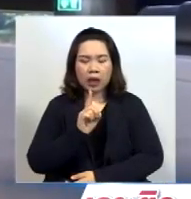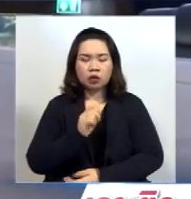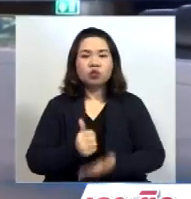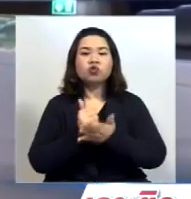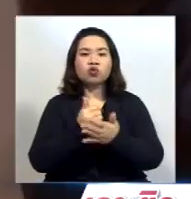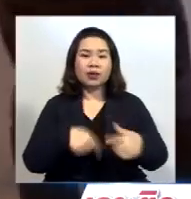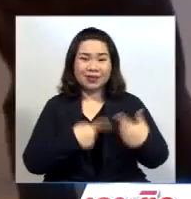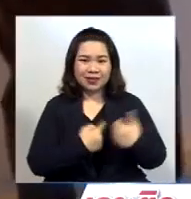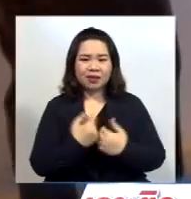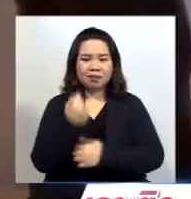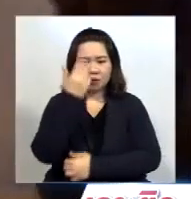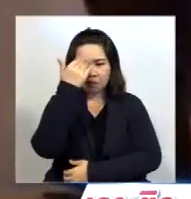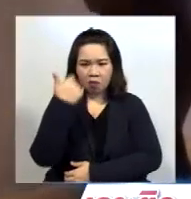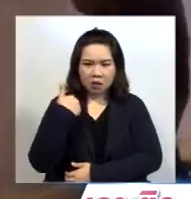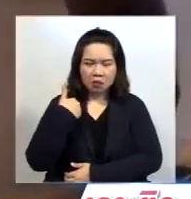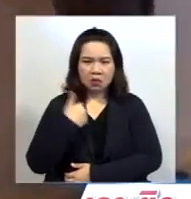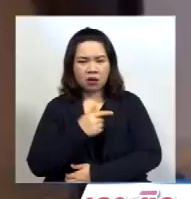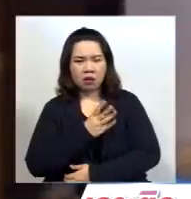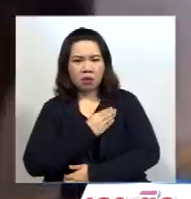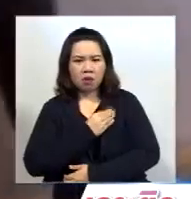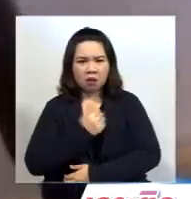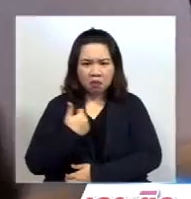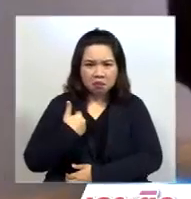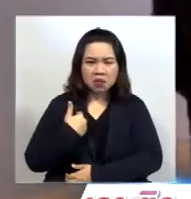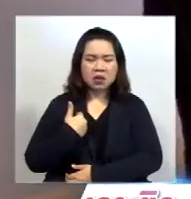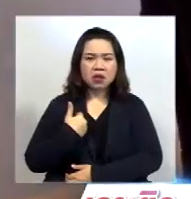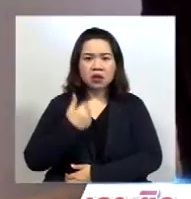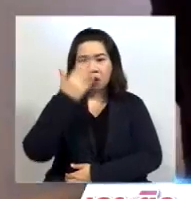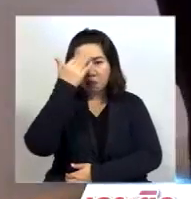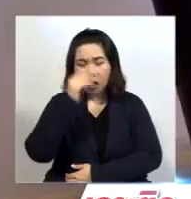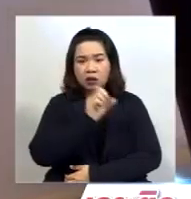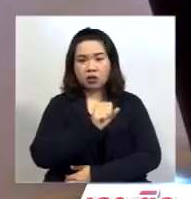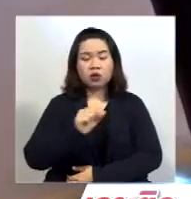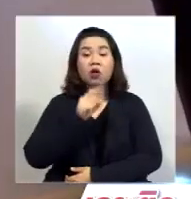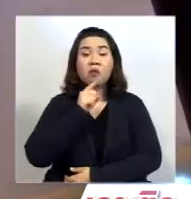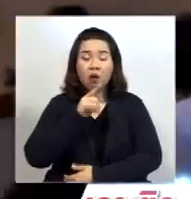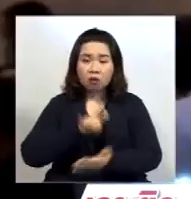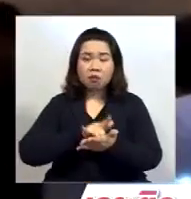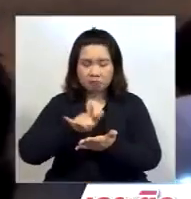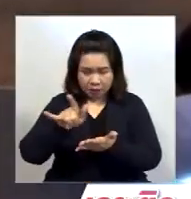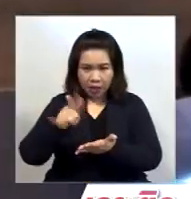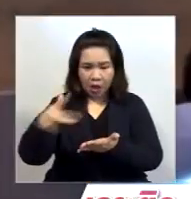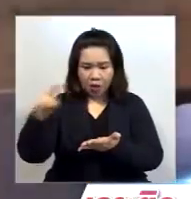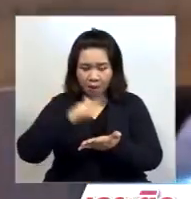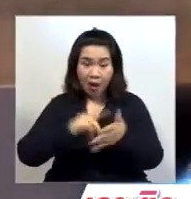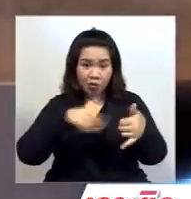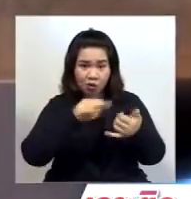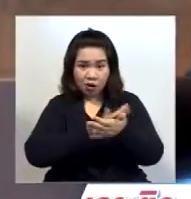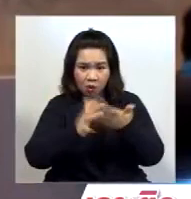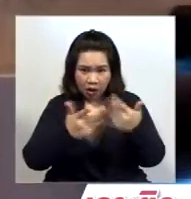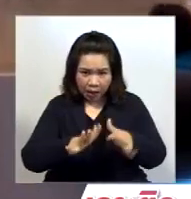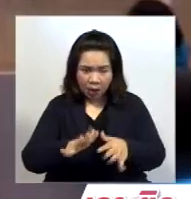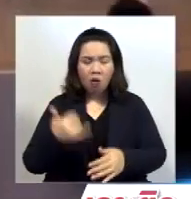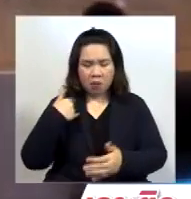ความมั่นใจนะคะเพราะว่าหลายคนก็อาจแสดงความกังวลใจถึงแม้ว่าทางตัวส.ส.เองจะเดินทางไปตรวจมาแล้วนะคะแล้วก็